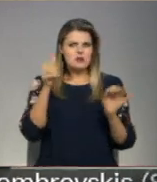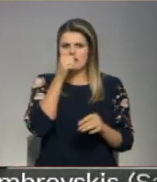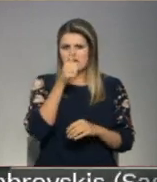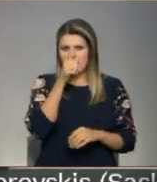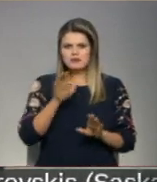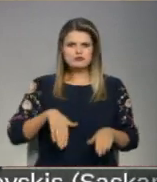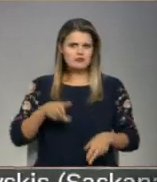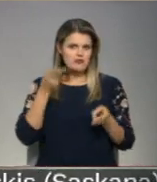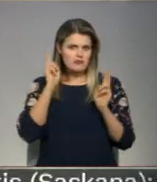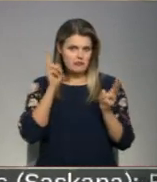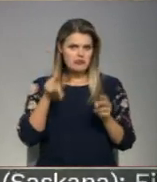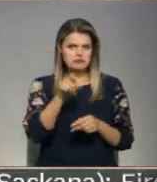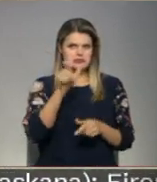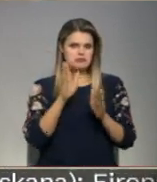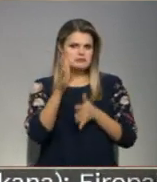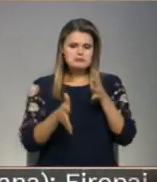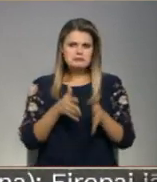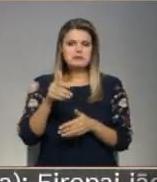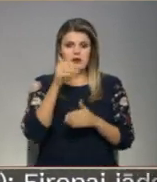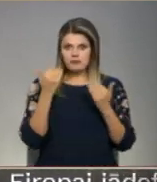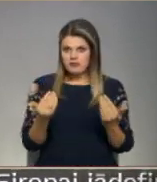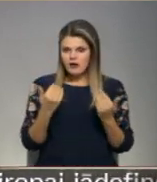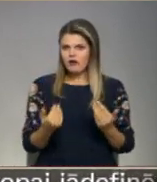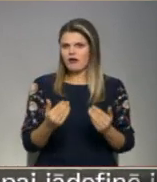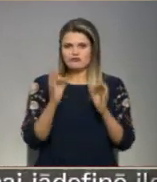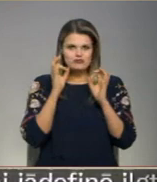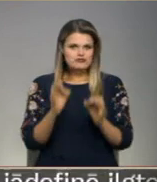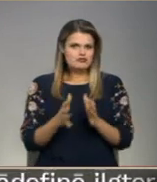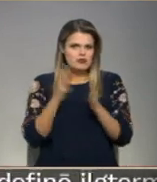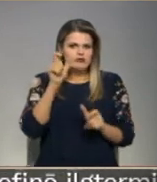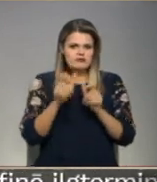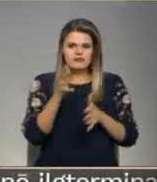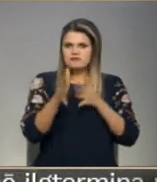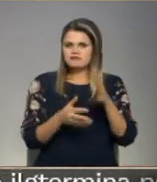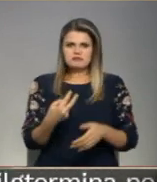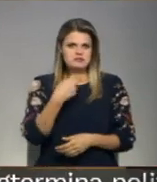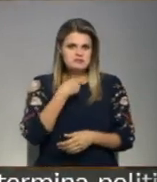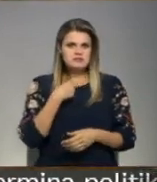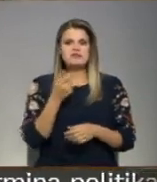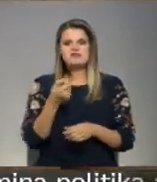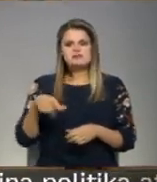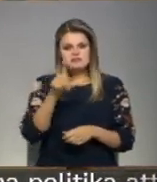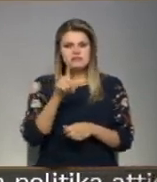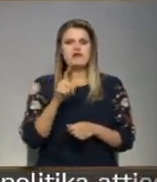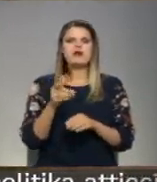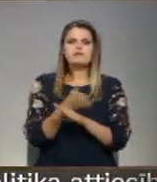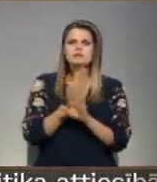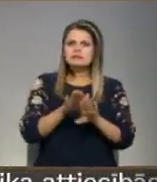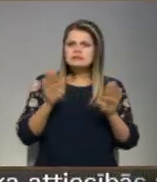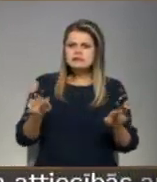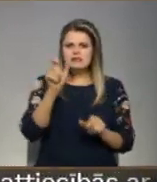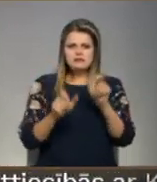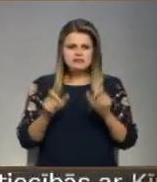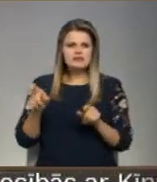suņu frizieru pakalpojumi būs pieprasīti, taču tagad par klientu daudzumu sūdzēties nevarot. Visvairāk darbi ir pirms izstādēm,